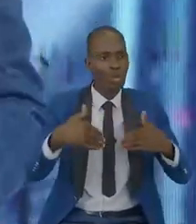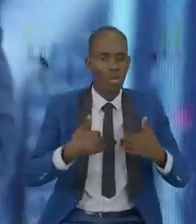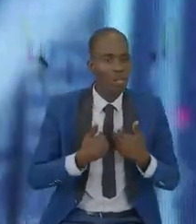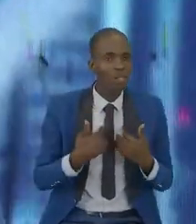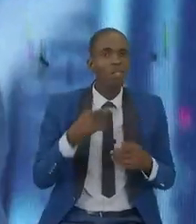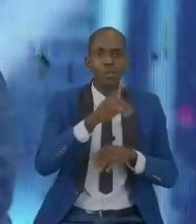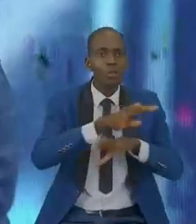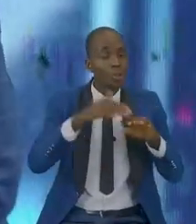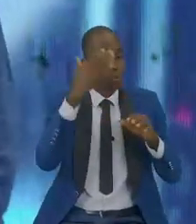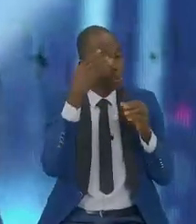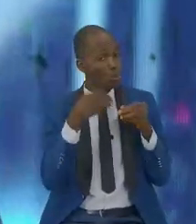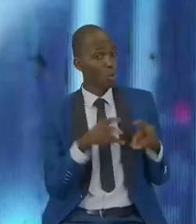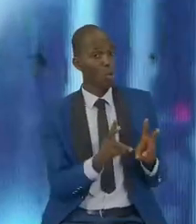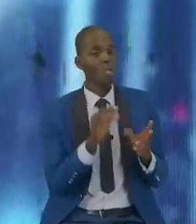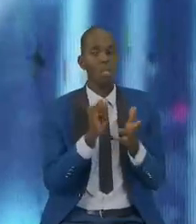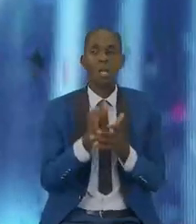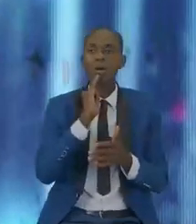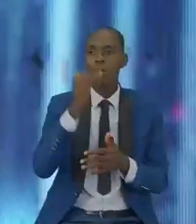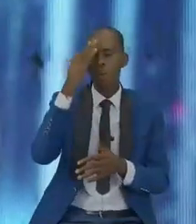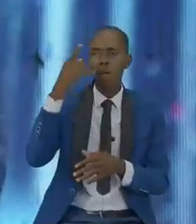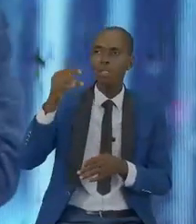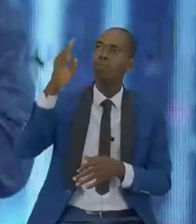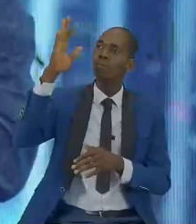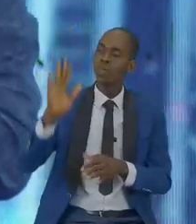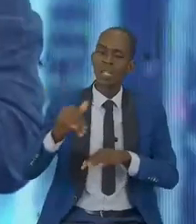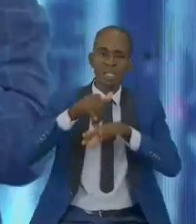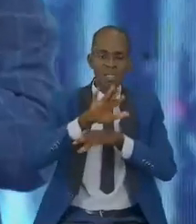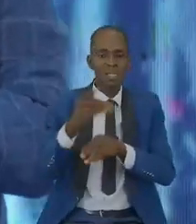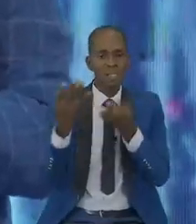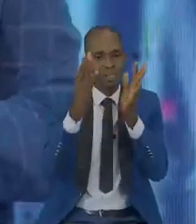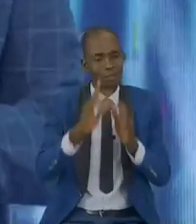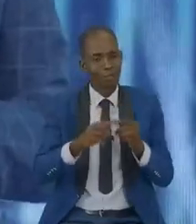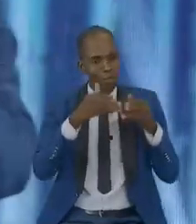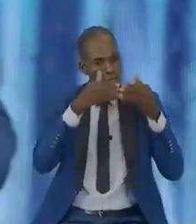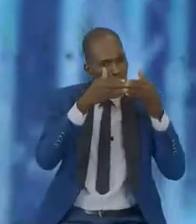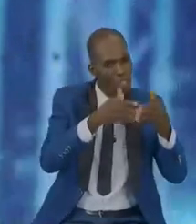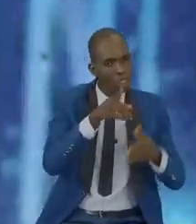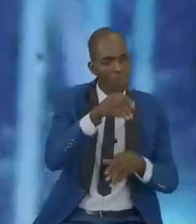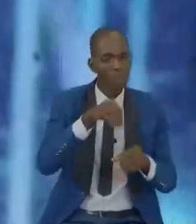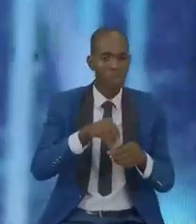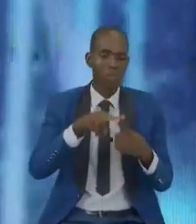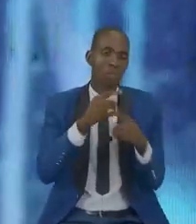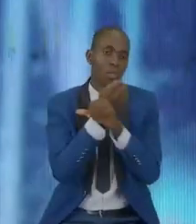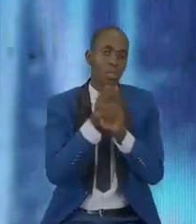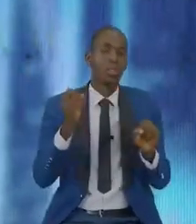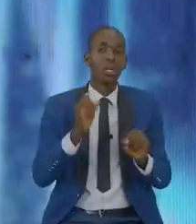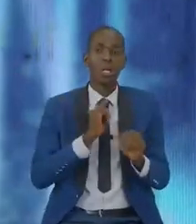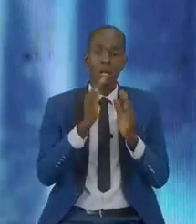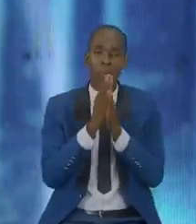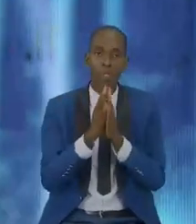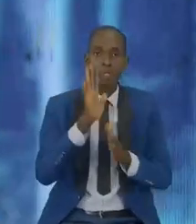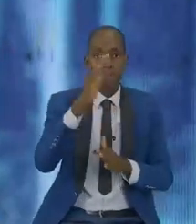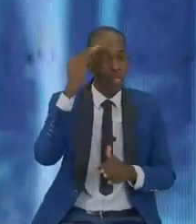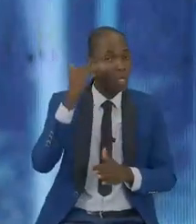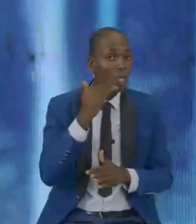de dicter comment tu vas avoir le salut. Tu ne connais pas la voie. C'est pourquoi le guide t'a été envoyé pour te conduire au